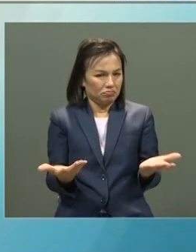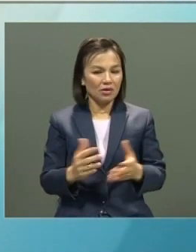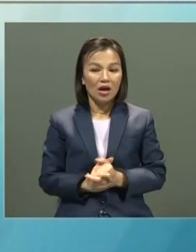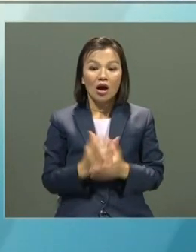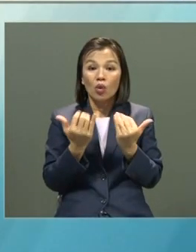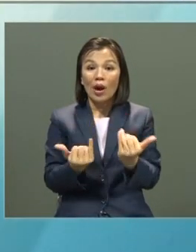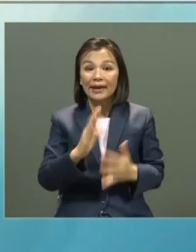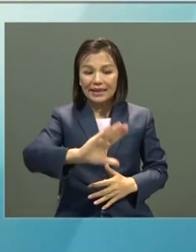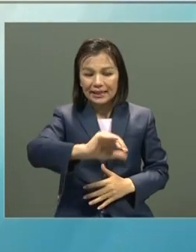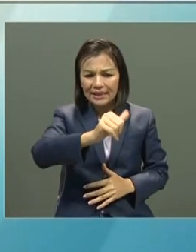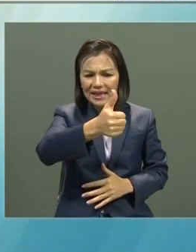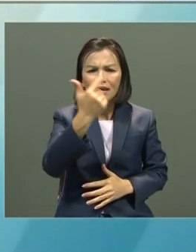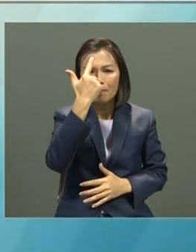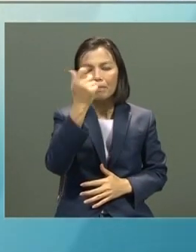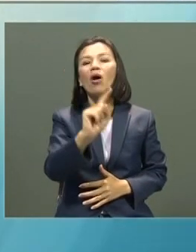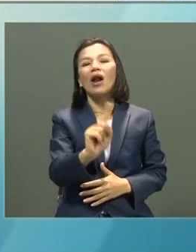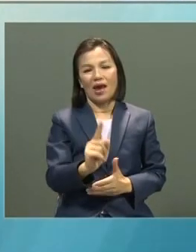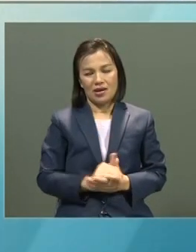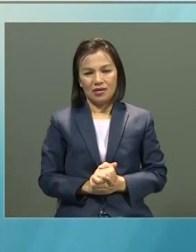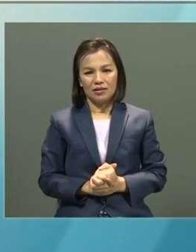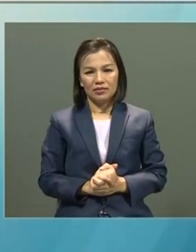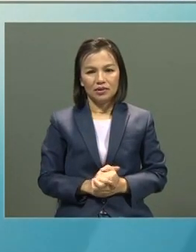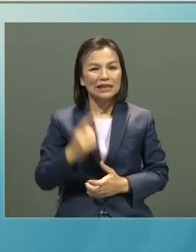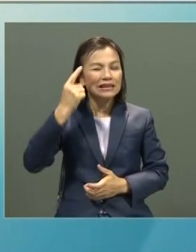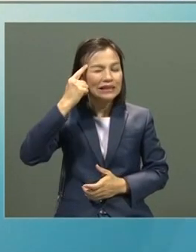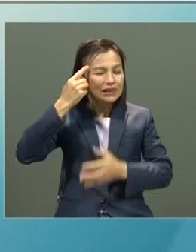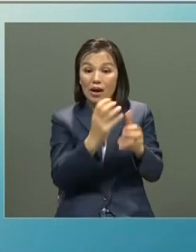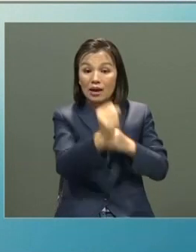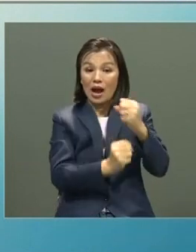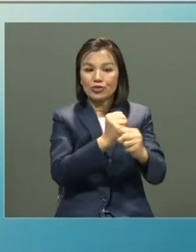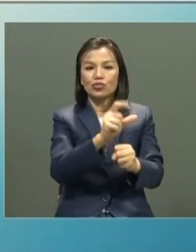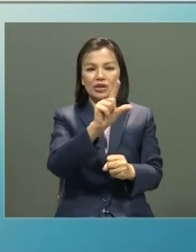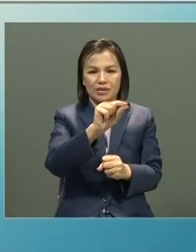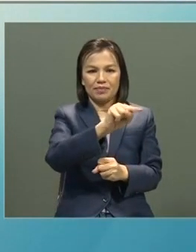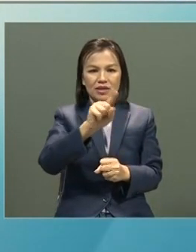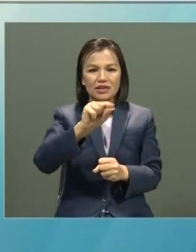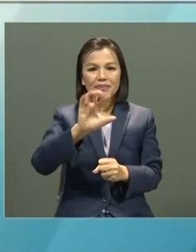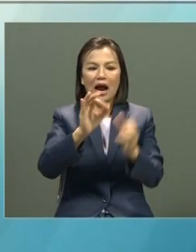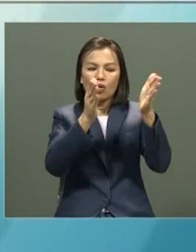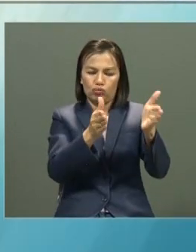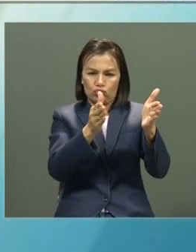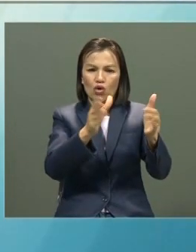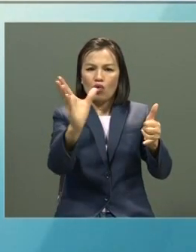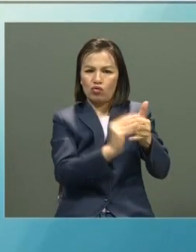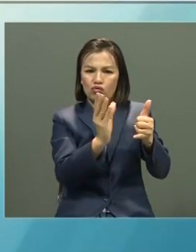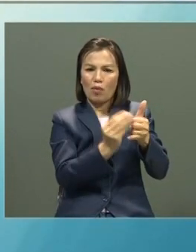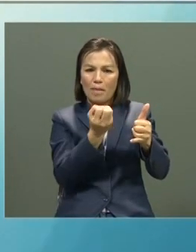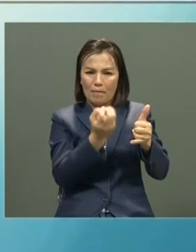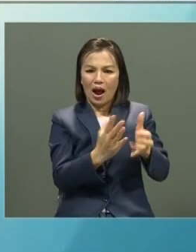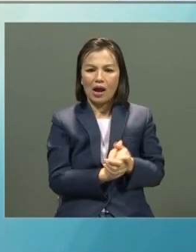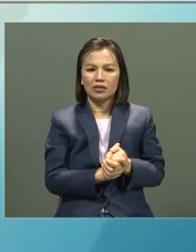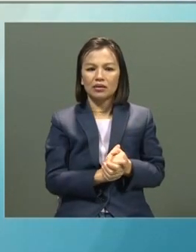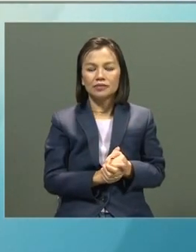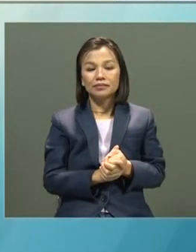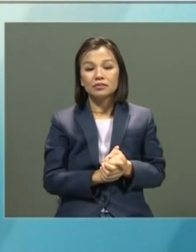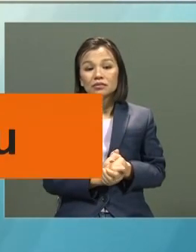ถึง96คนแต่มีข่าวเศร้าที่เราต้องแสดงความเสียใจกับครอบครัวของผู้เสียชีวิต3คนค่ะ